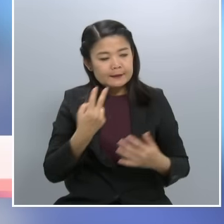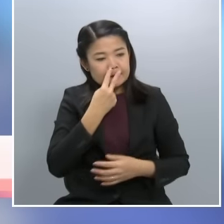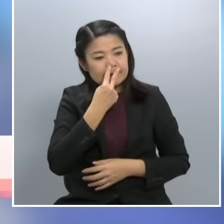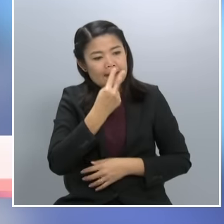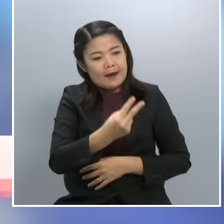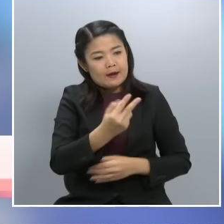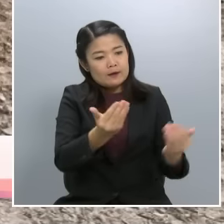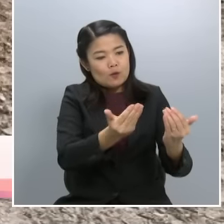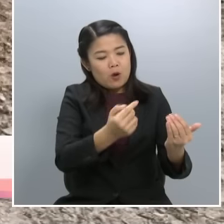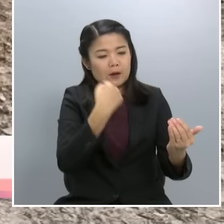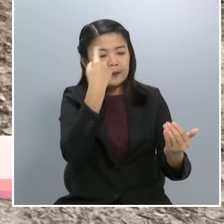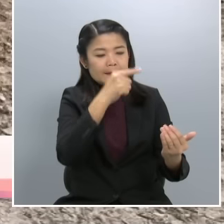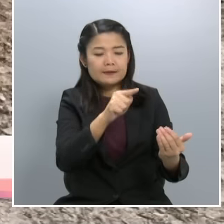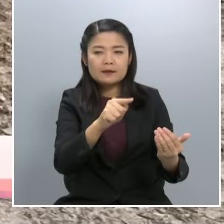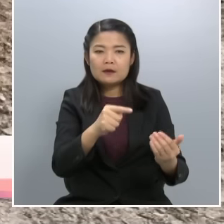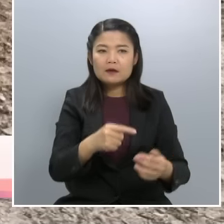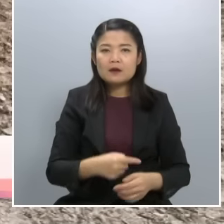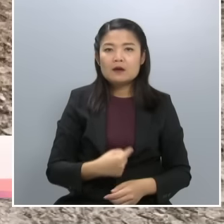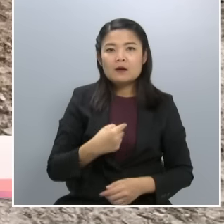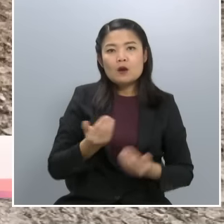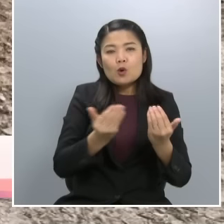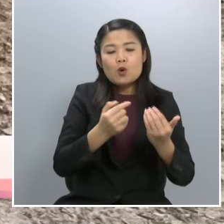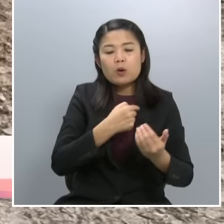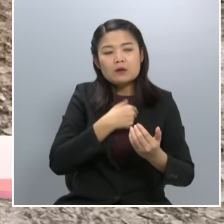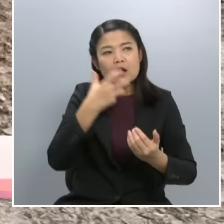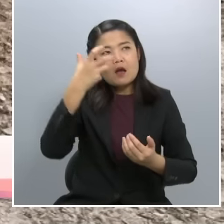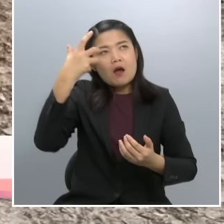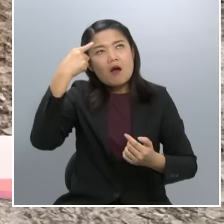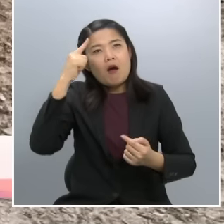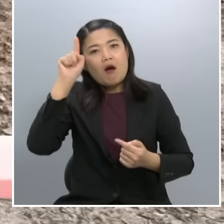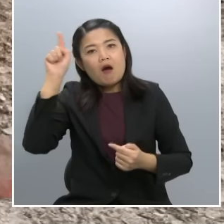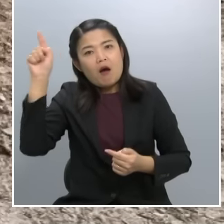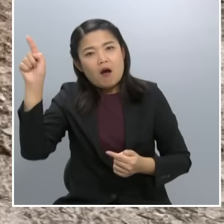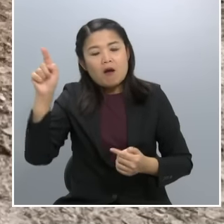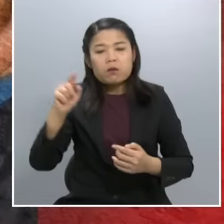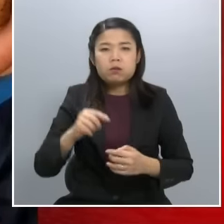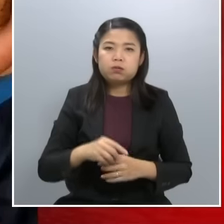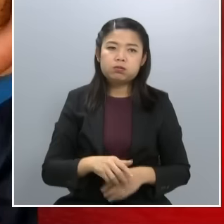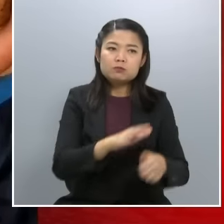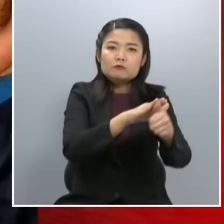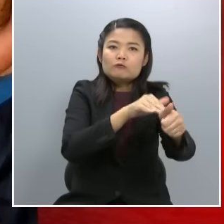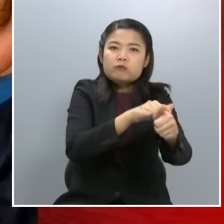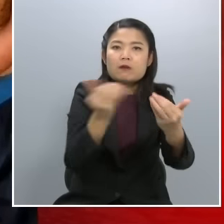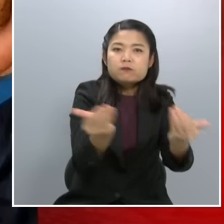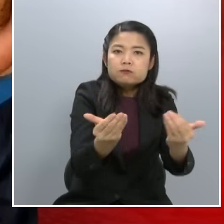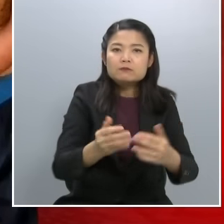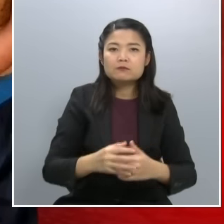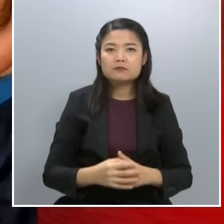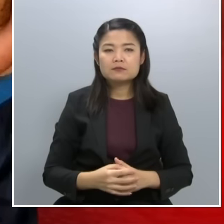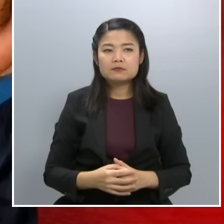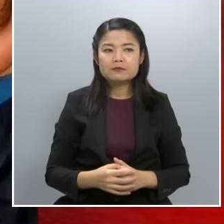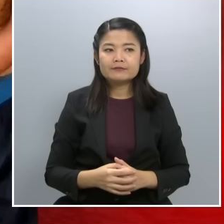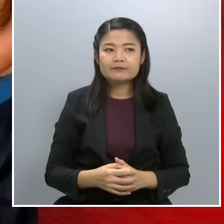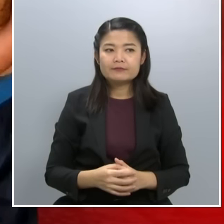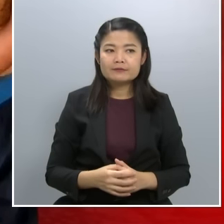แบบเหม่อลอยสงสารลูกสาวใจแทบขาดเนี่ยนะฮะแต่สุดท้ายแล้วครับคือ